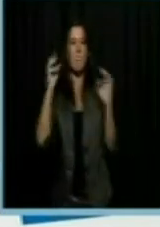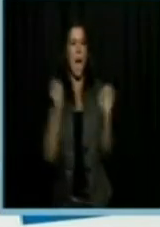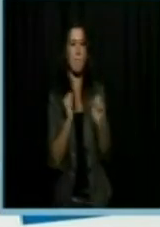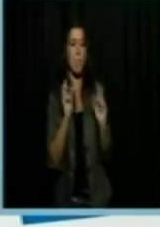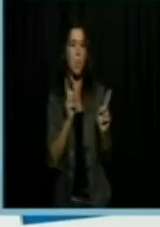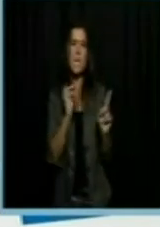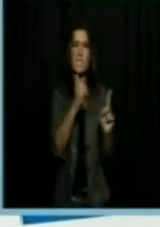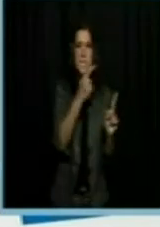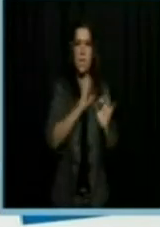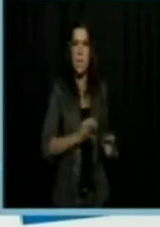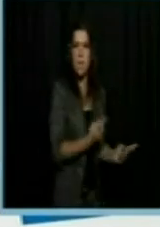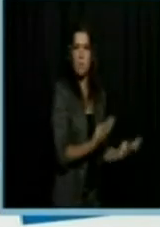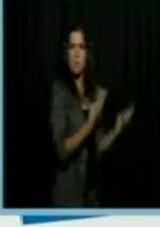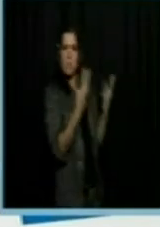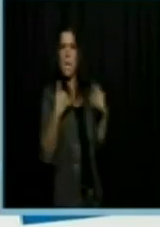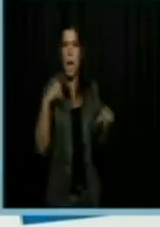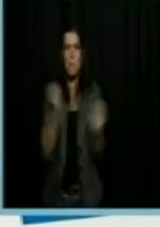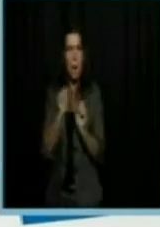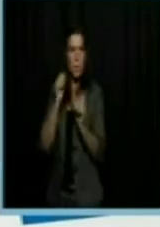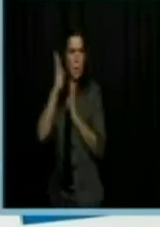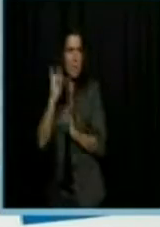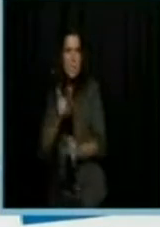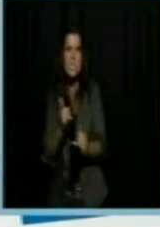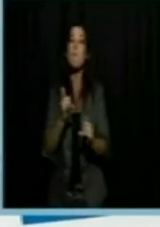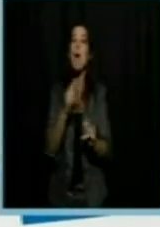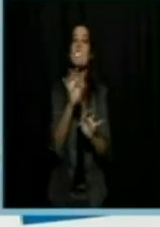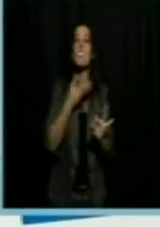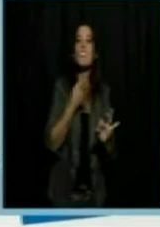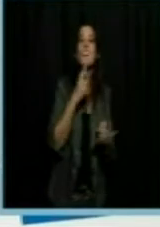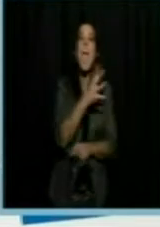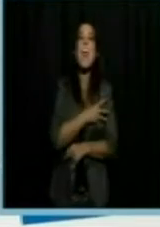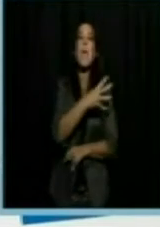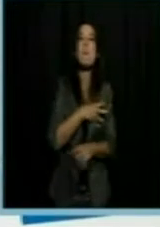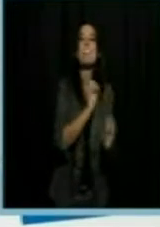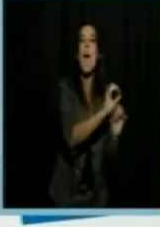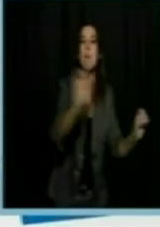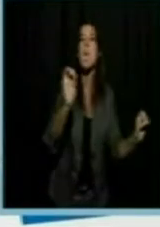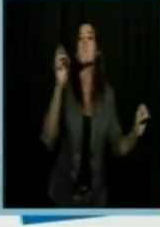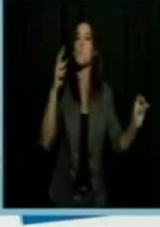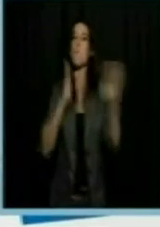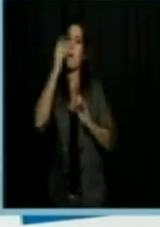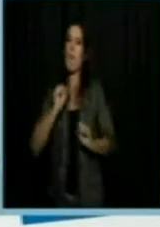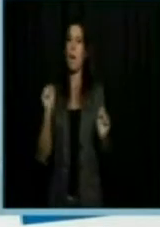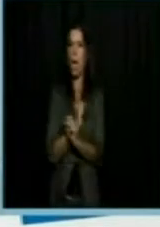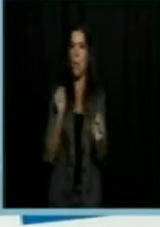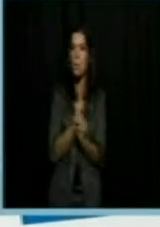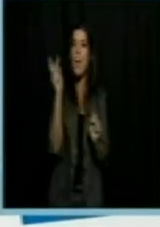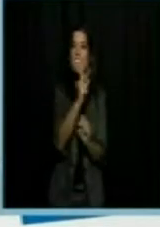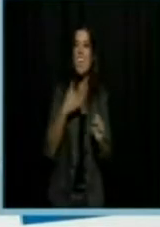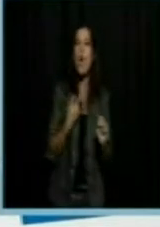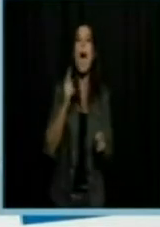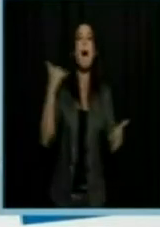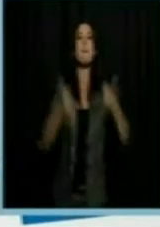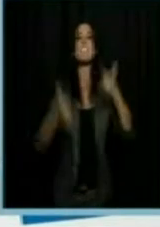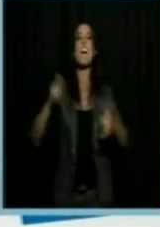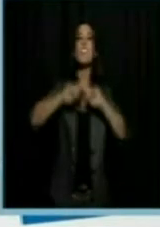maestri elementari. Questo per esempio è il nostro sito internet, ammazzateci tutti.org, vi invito a visitarlo. Noi l'abbiamo